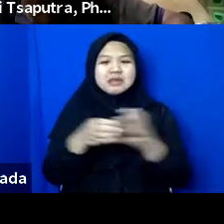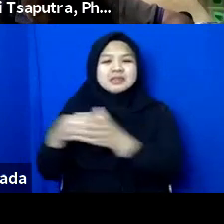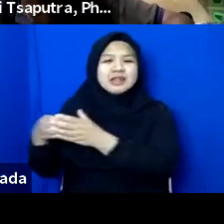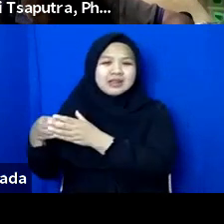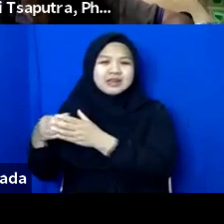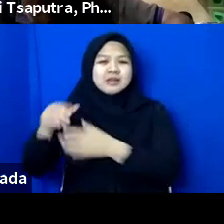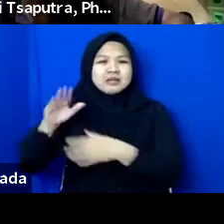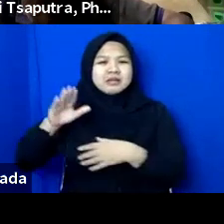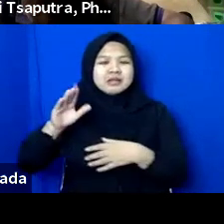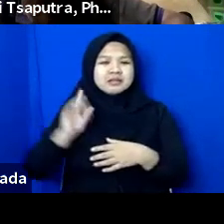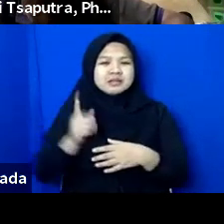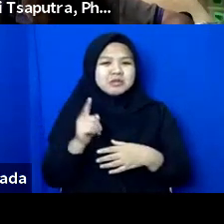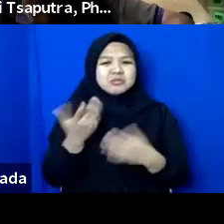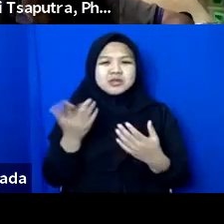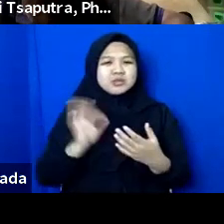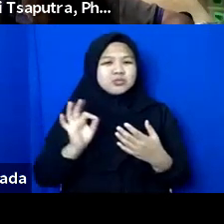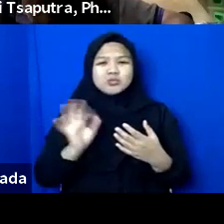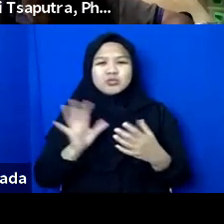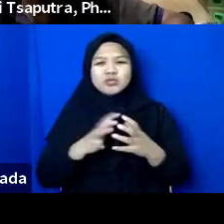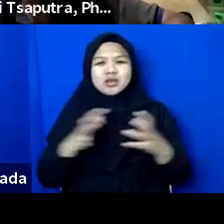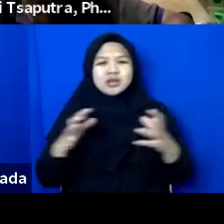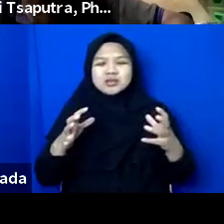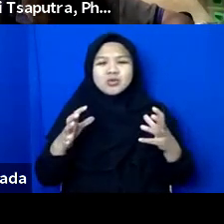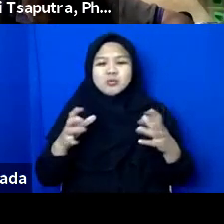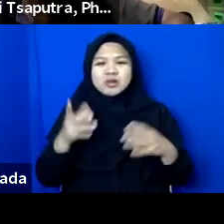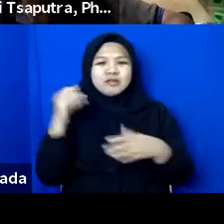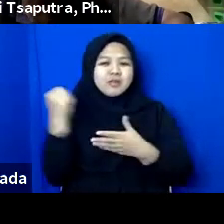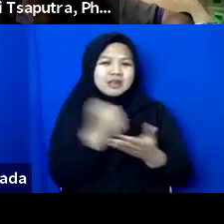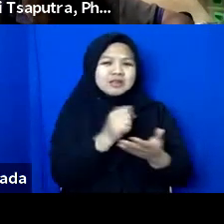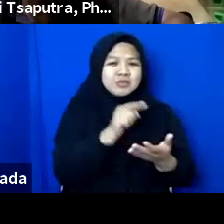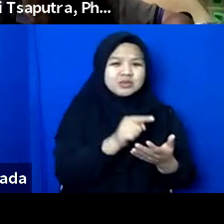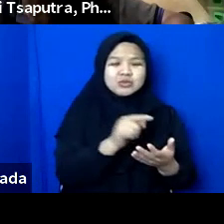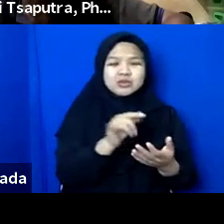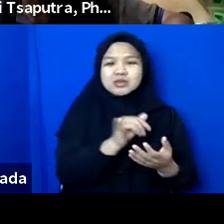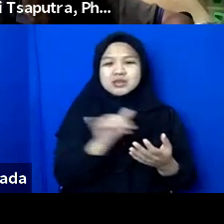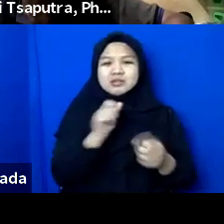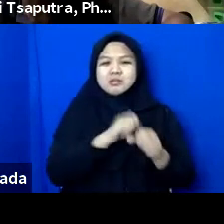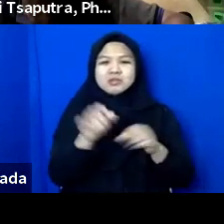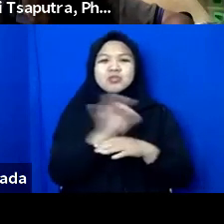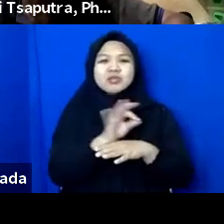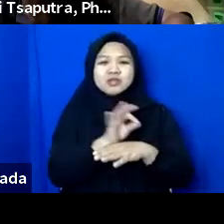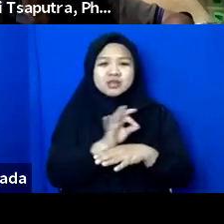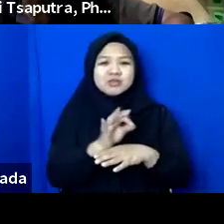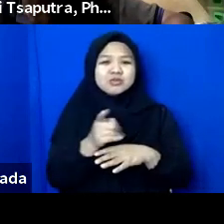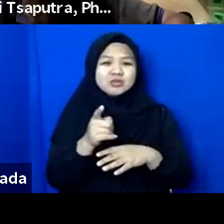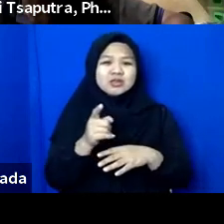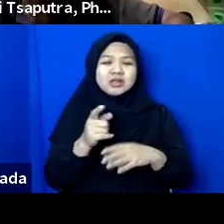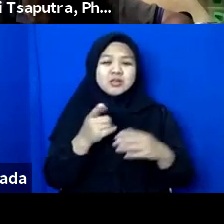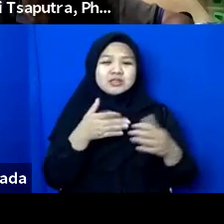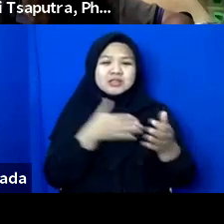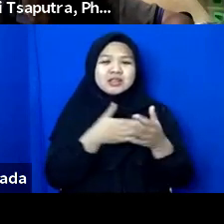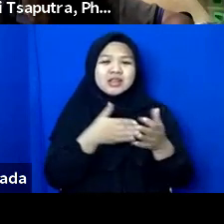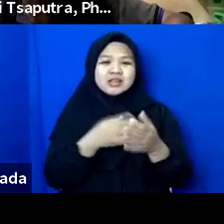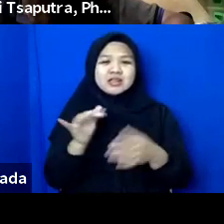kan juga masih isu karena mungkin oh bukan isu global Oh bandingnya seperti itu sama pembuat film juga mengecek challenge